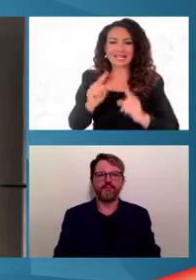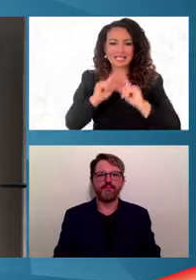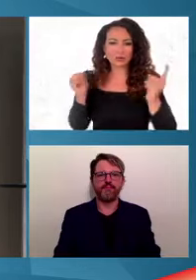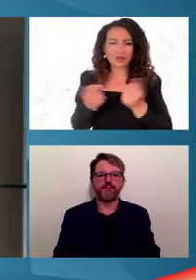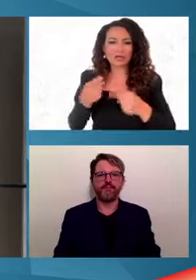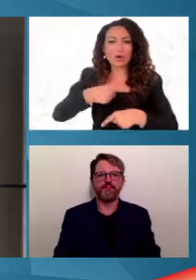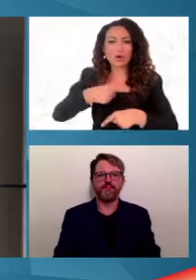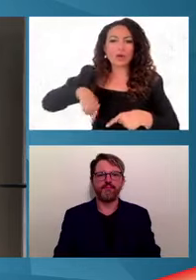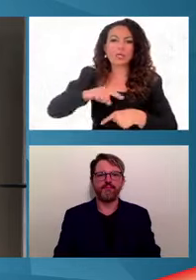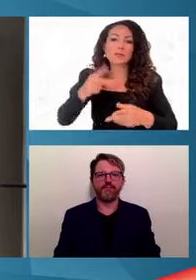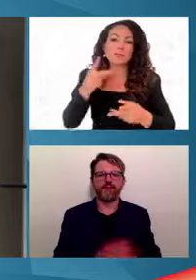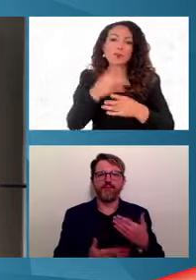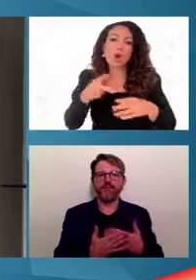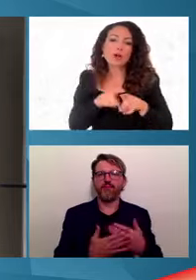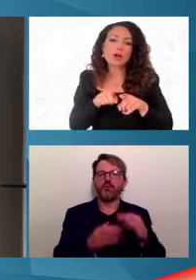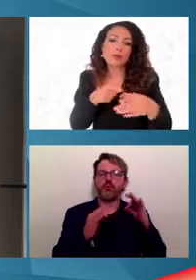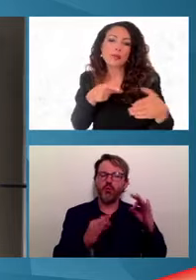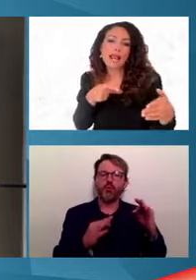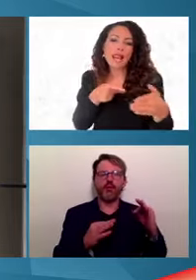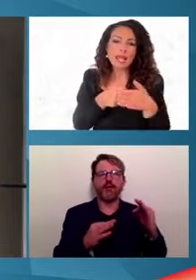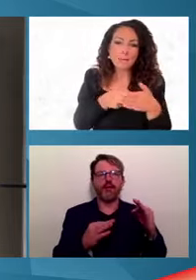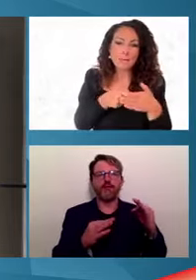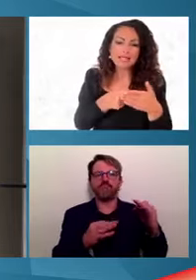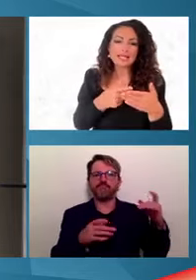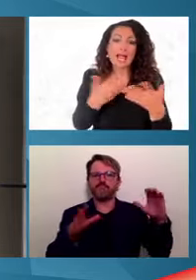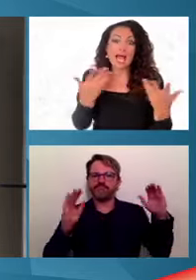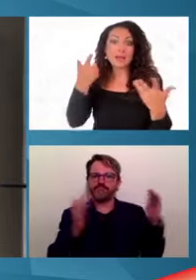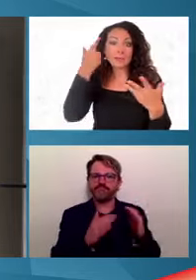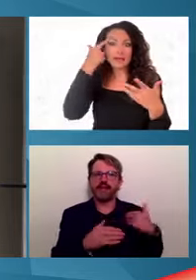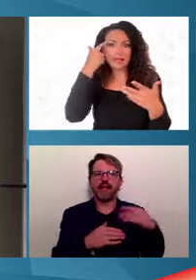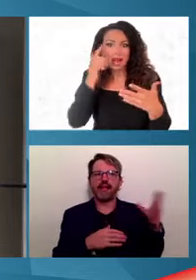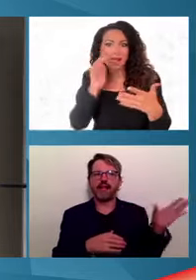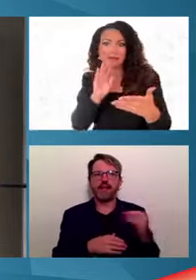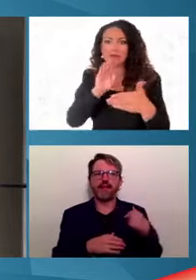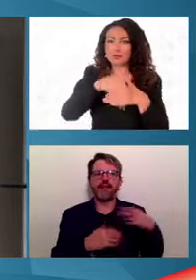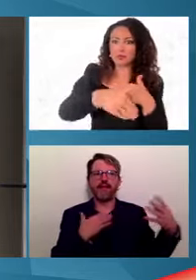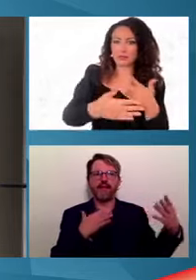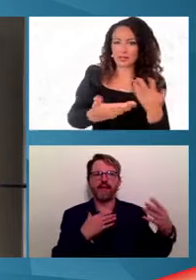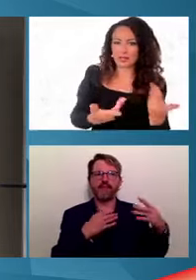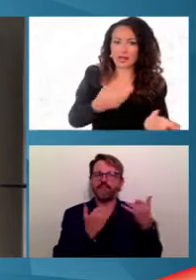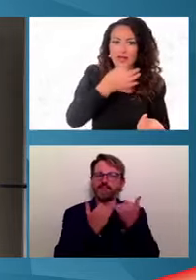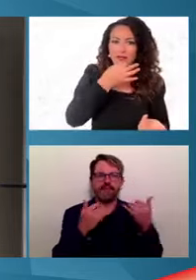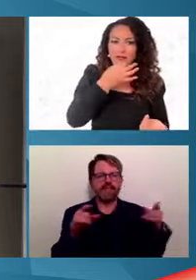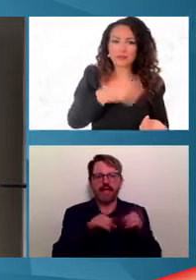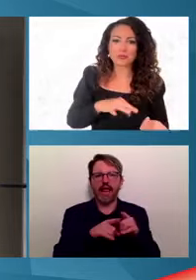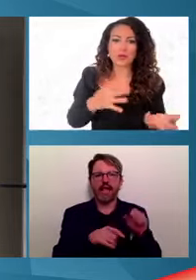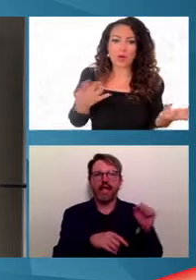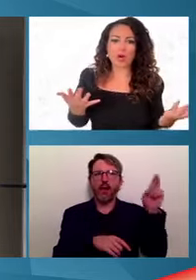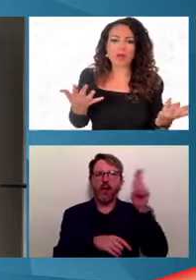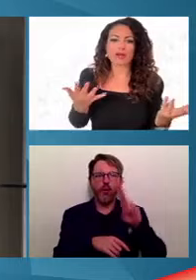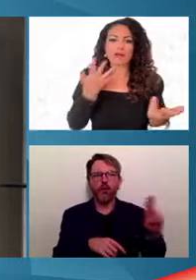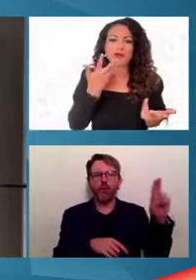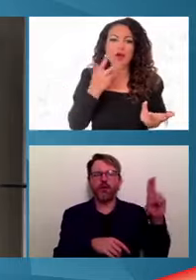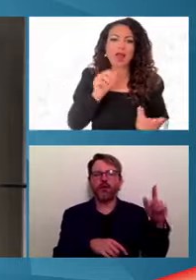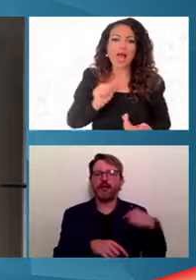möglich abzubauen, damit wir genauso wie in ganz Europa die Mobilität mitgestalten können. Danke an alle, die hier